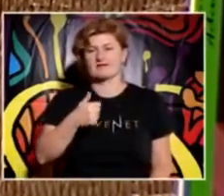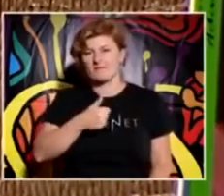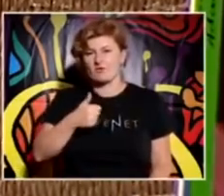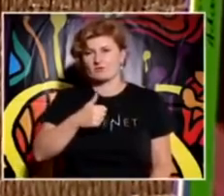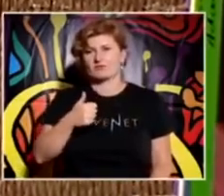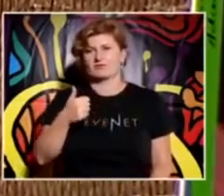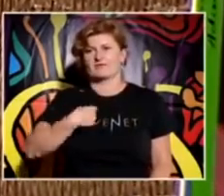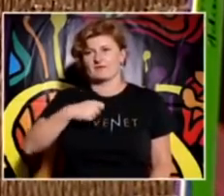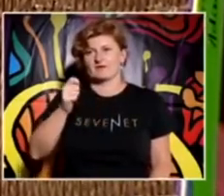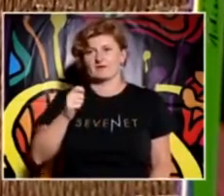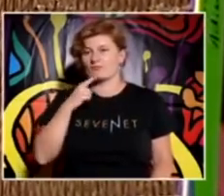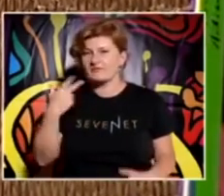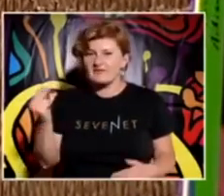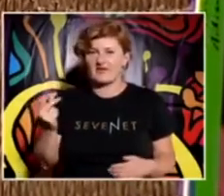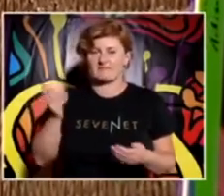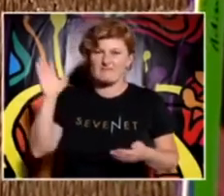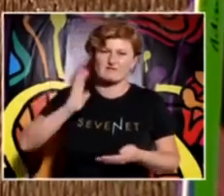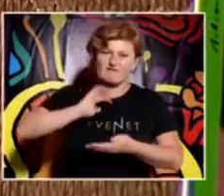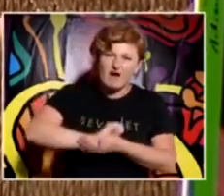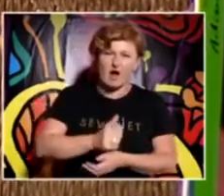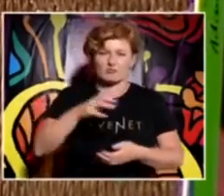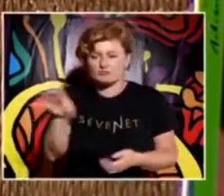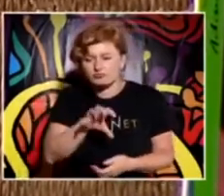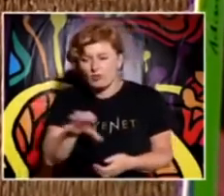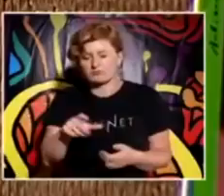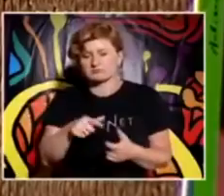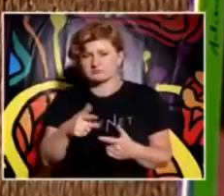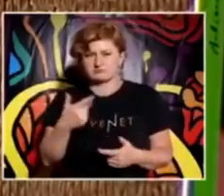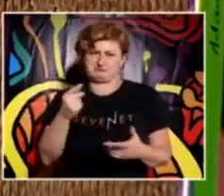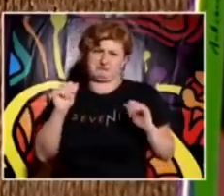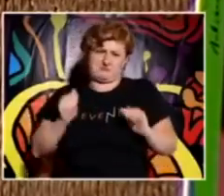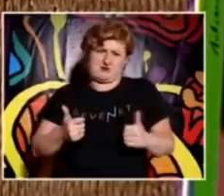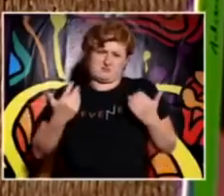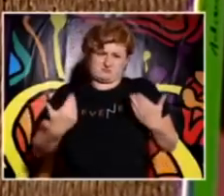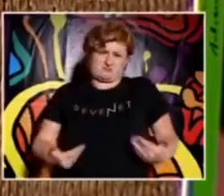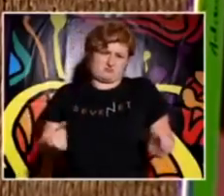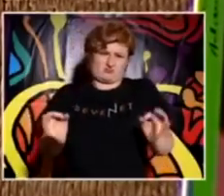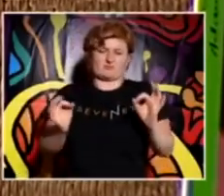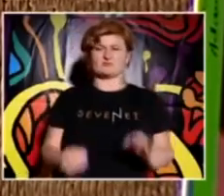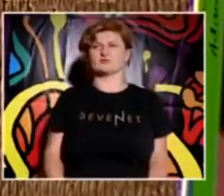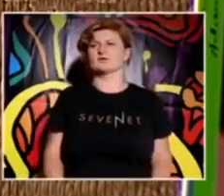wszyscy mi mówili, że zgwałcą mnie, okradną i tak dalej i nic się nie stało.